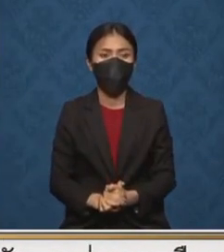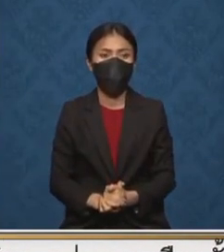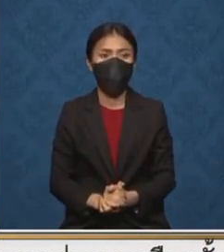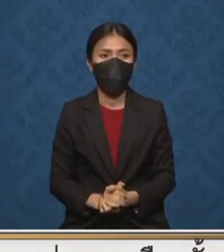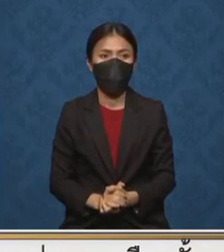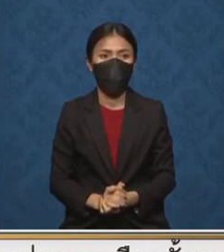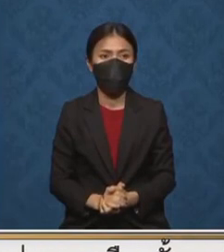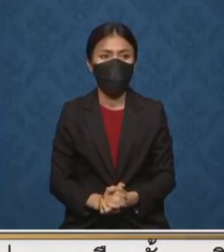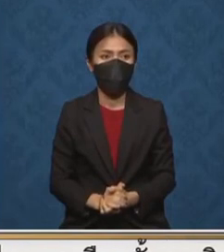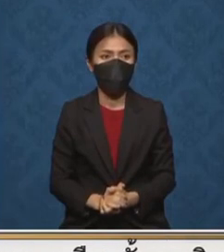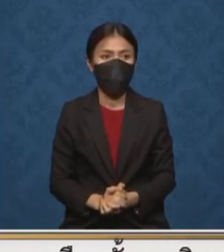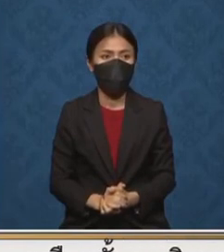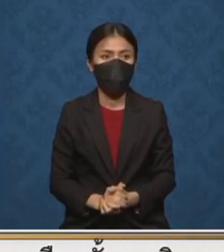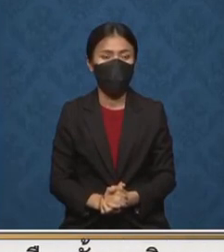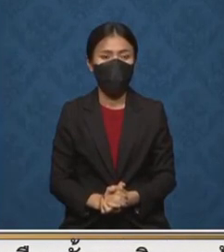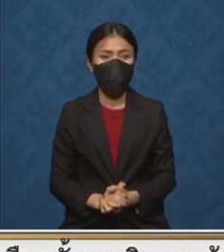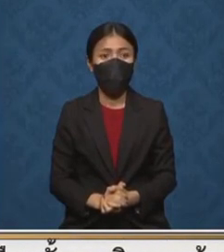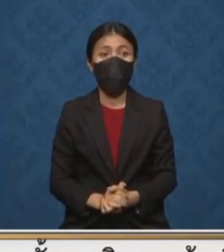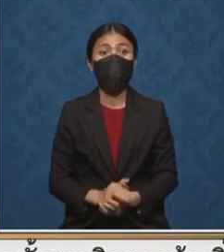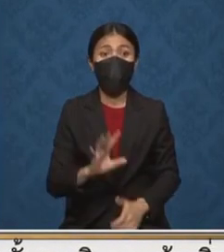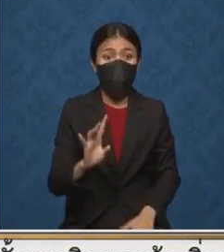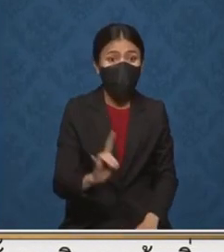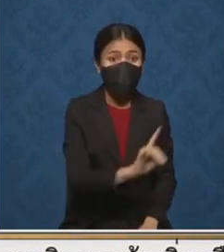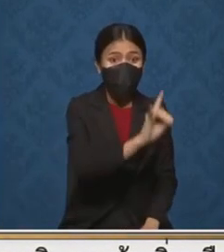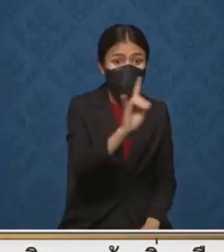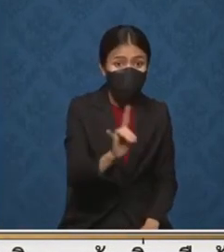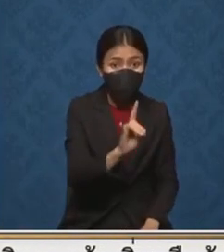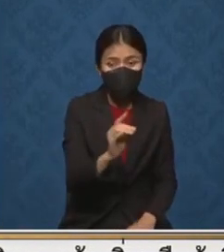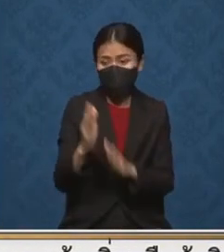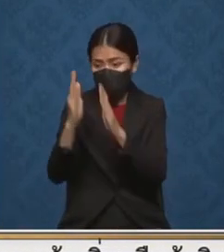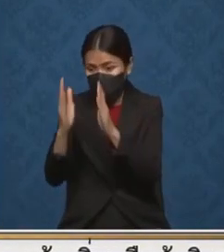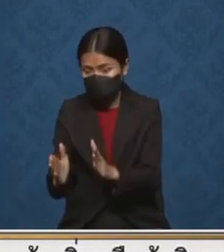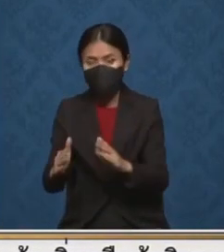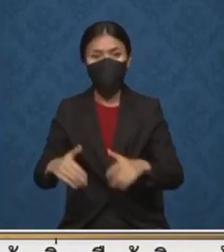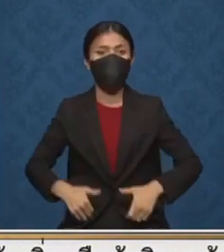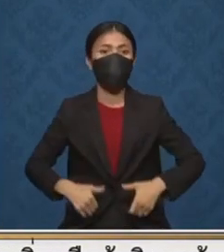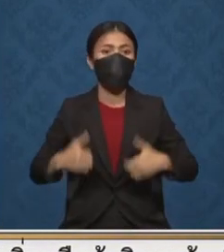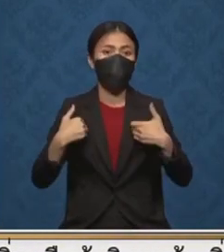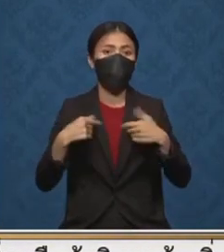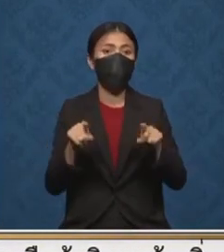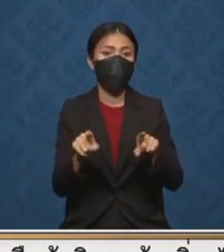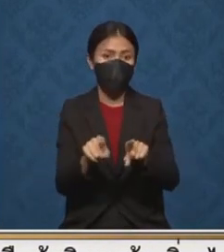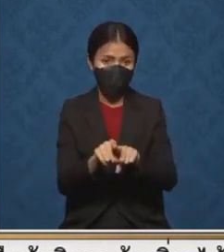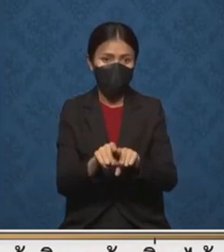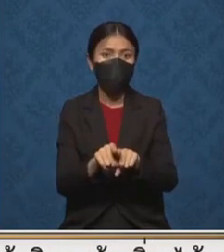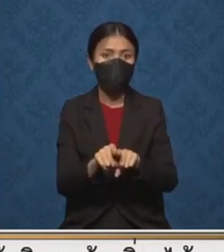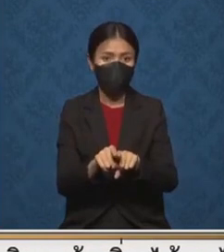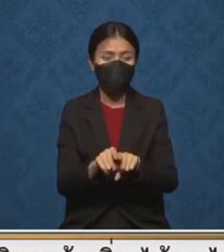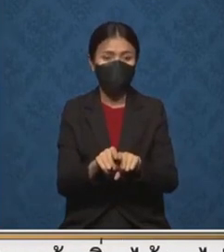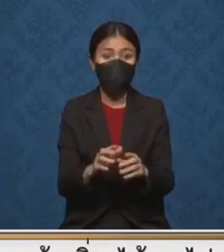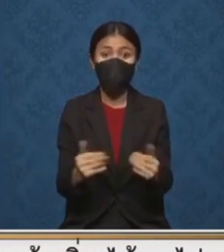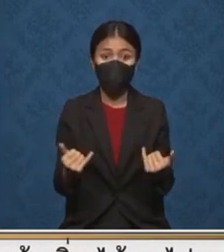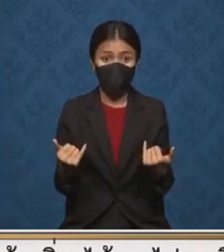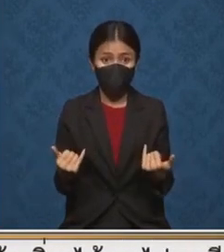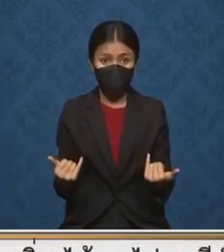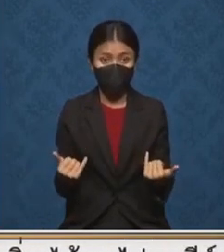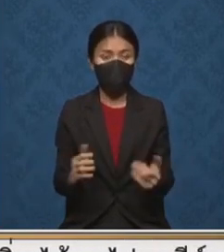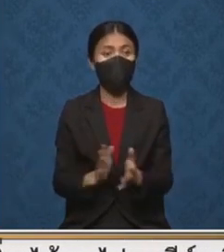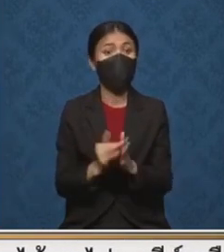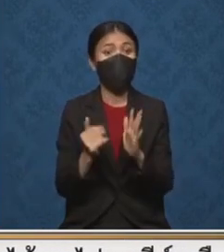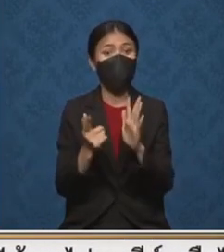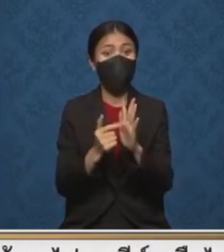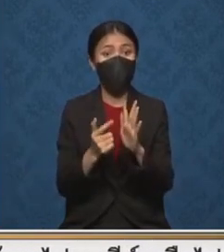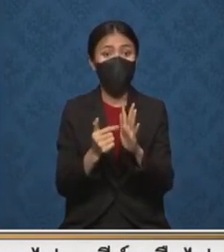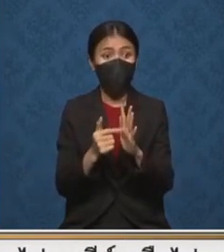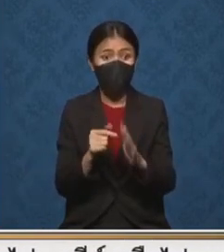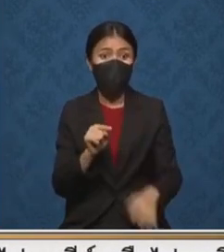ชีวิตสัตว์ก็เหมือนมนุษย์เหมือนคนพวกเราวันนี้ท่านจะสั่งยามาฉีด